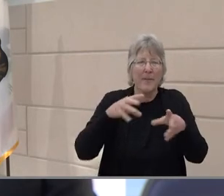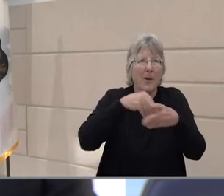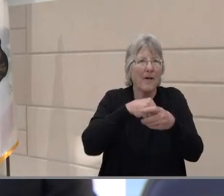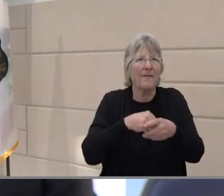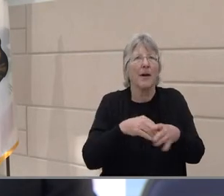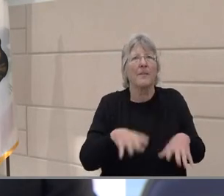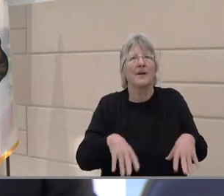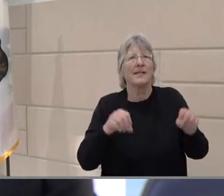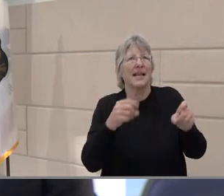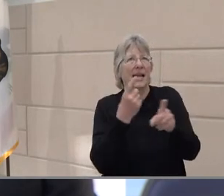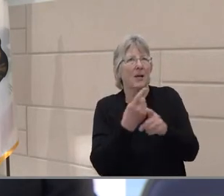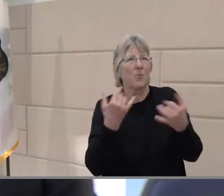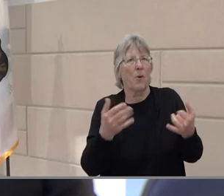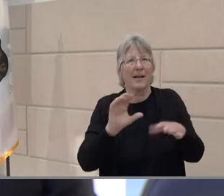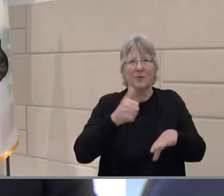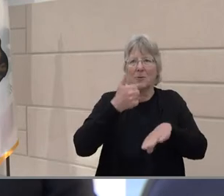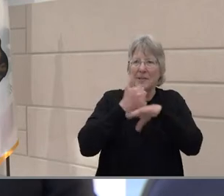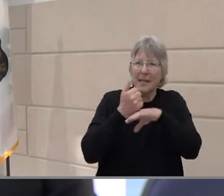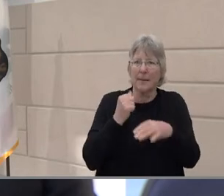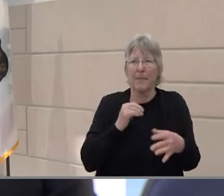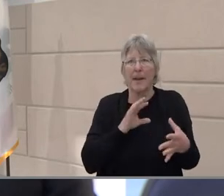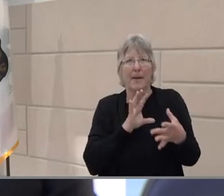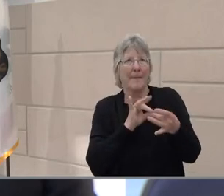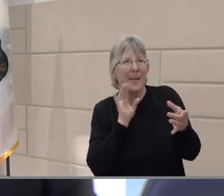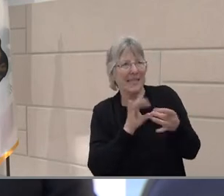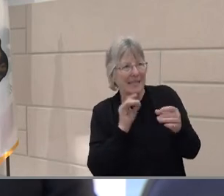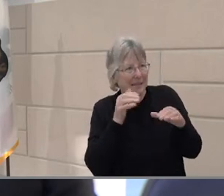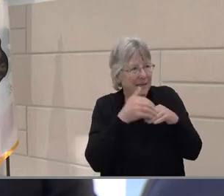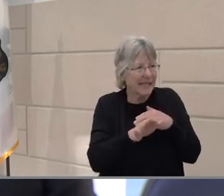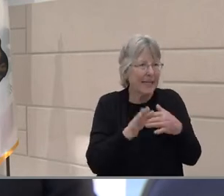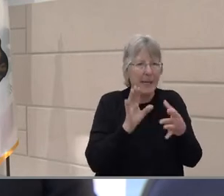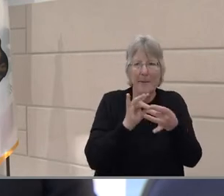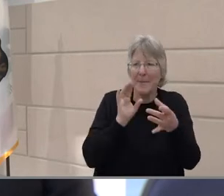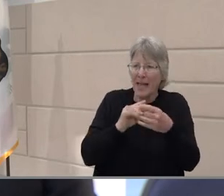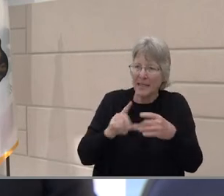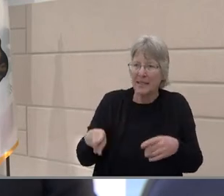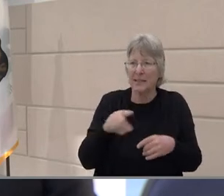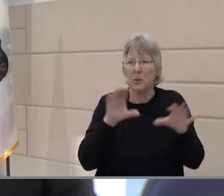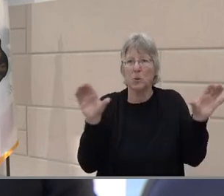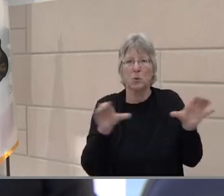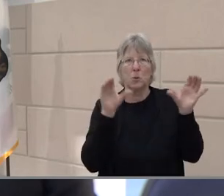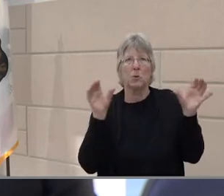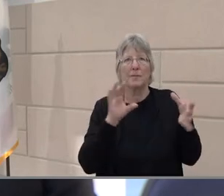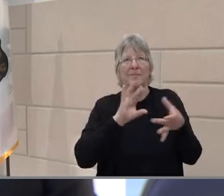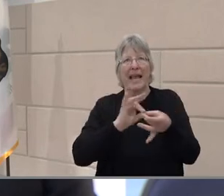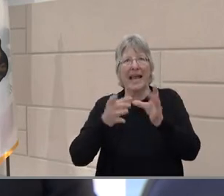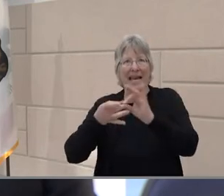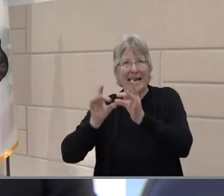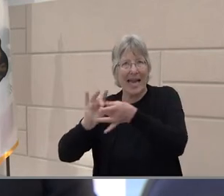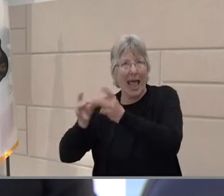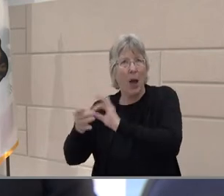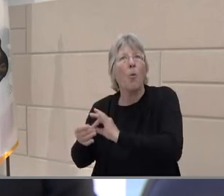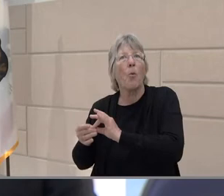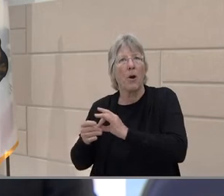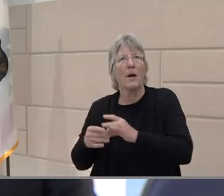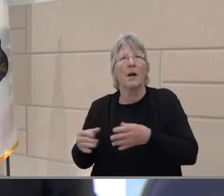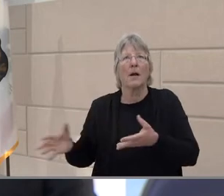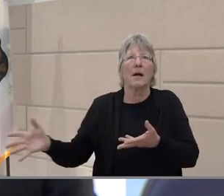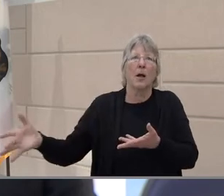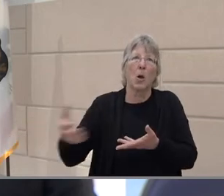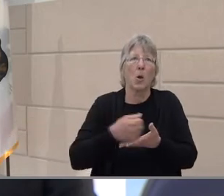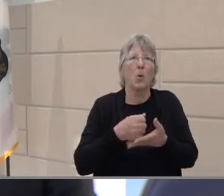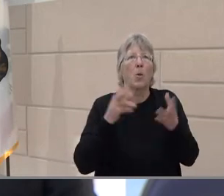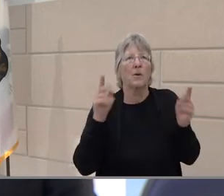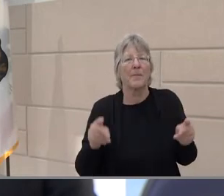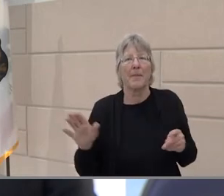ឲ្យបុគ្គលិកថ្នាក់លើនាយកសាលារៀនបង្កើតជាគម្រោងសម្រាប់ការផ្សព្វផ្សា